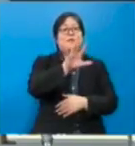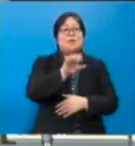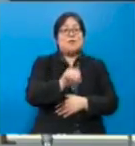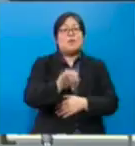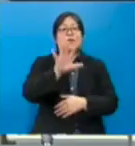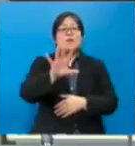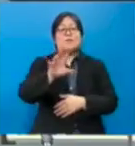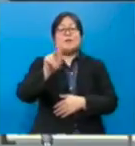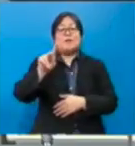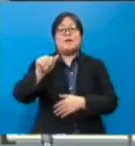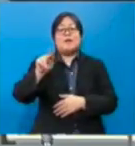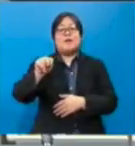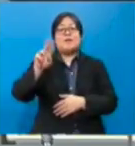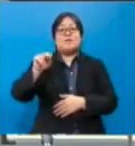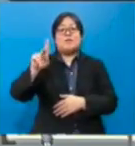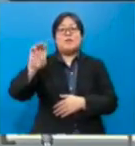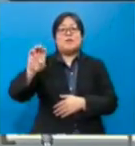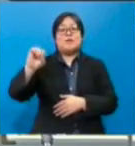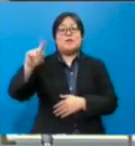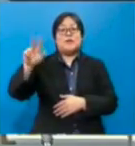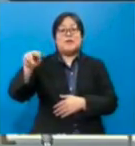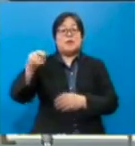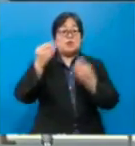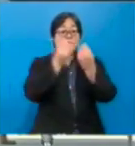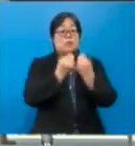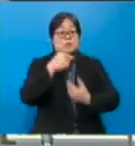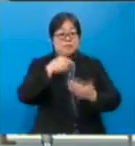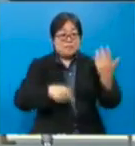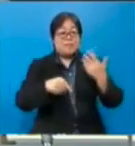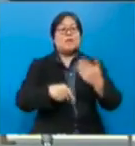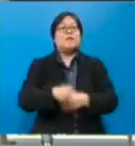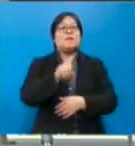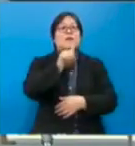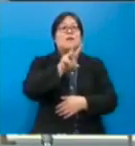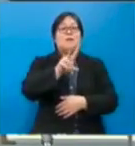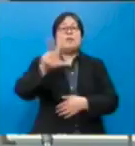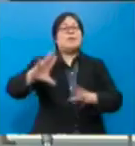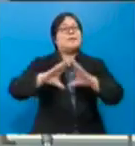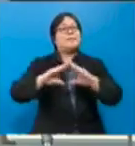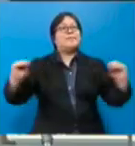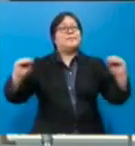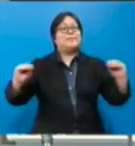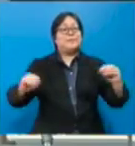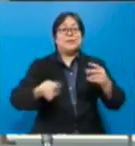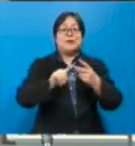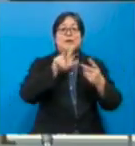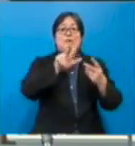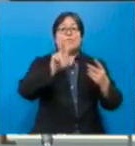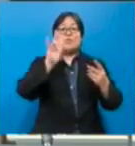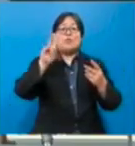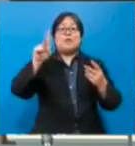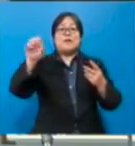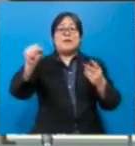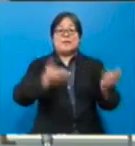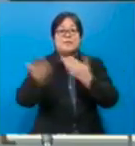Kanun Keseksaan, dan daripada jumlah tersebut 163 telah pun diselesaikan, 37 kes